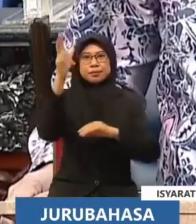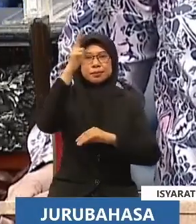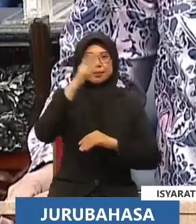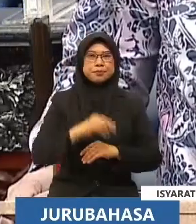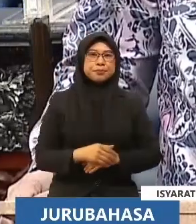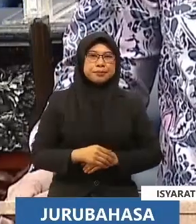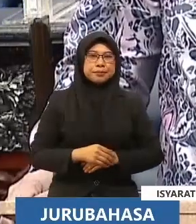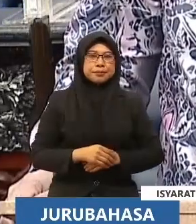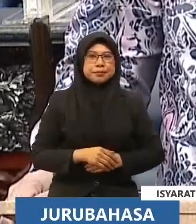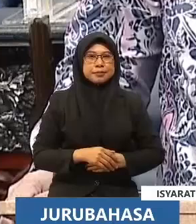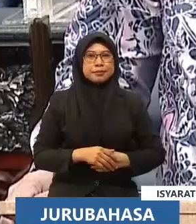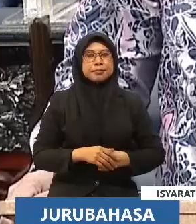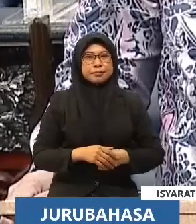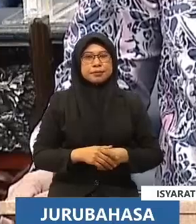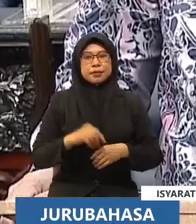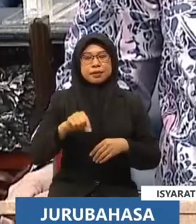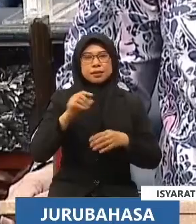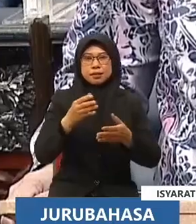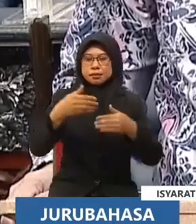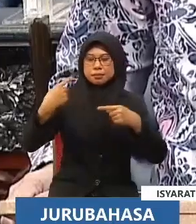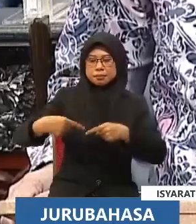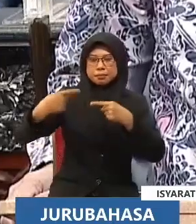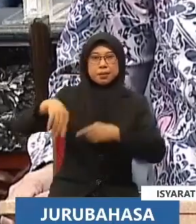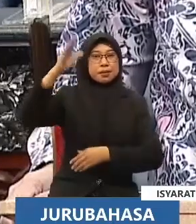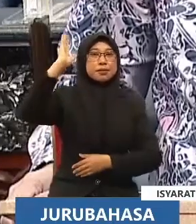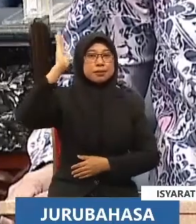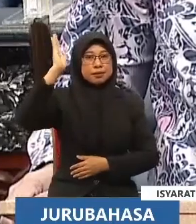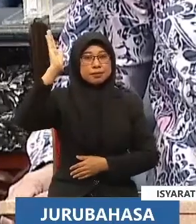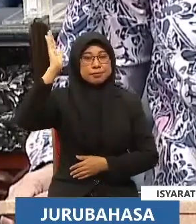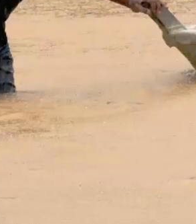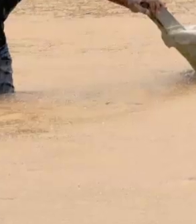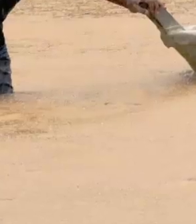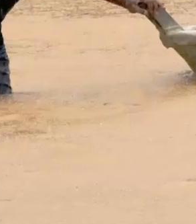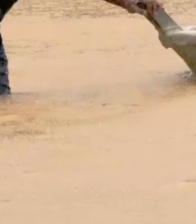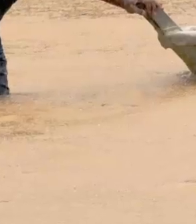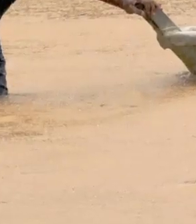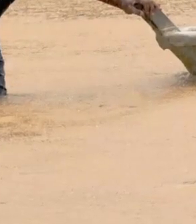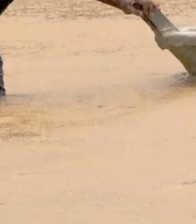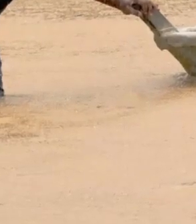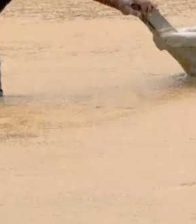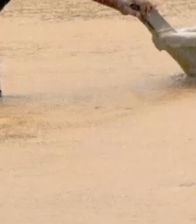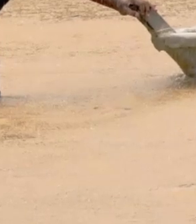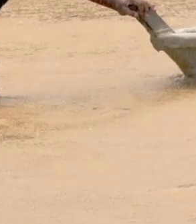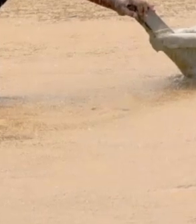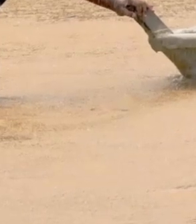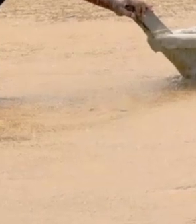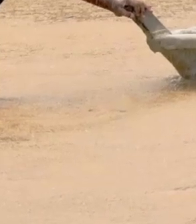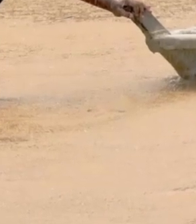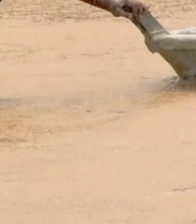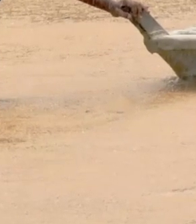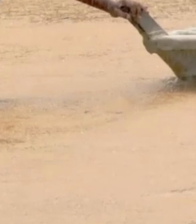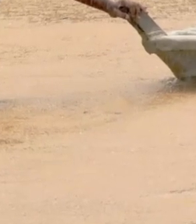Icu telah bertindak dalam menyelaras Nara Emang semangka banjir yang layak menerima bantuan banjir keluarga Malaysia